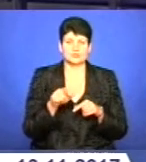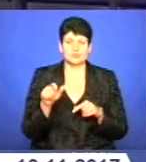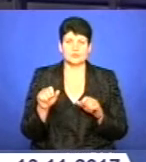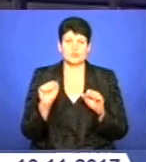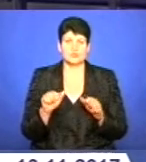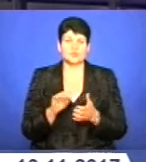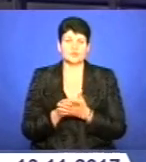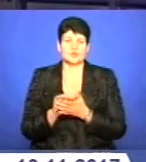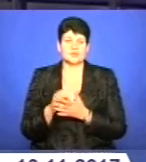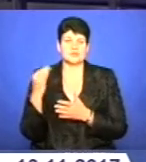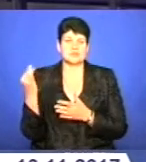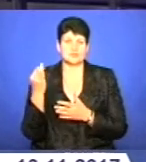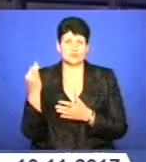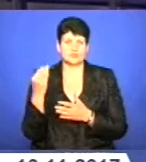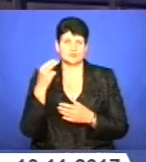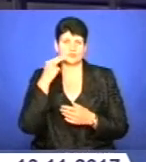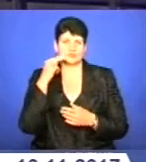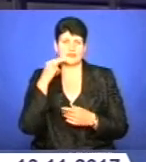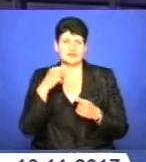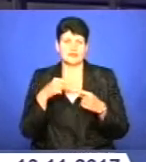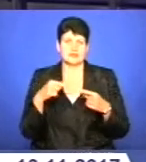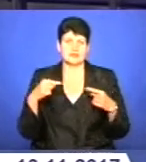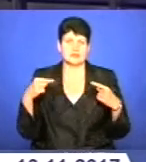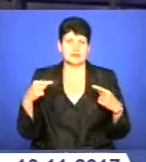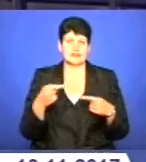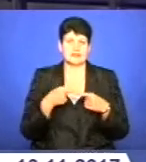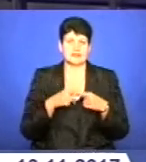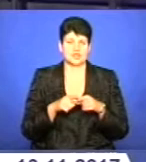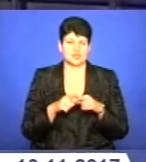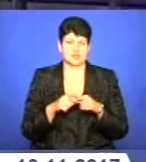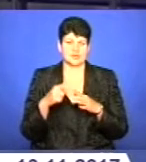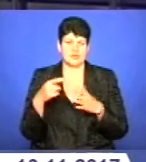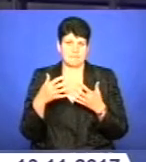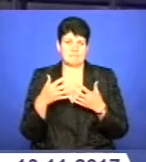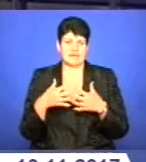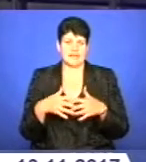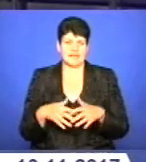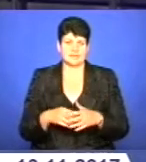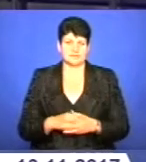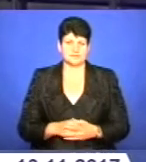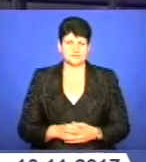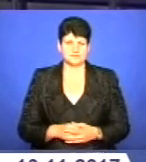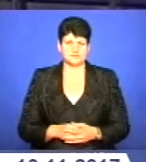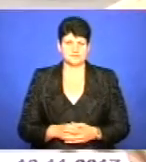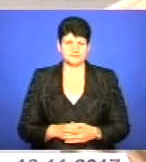зможуть ознайомитись з історією вдосконалення різноманітних технічних приладів. Детальніше у наступному